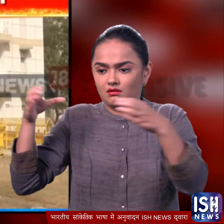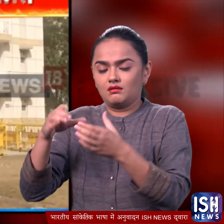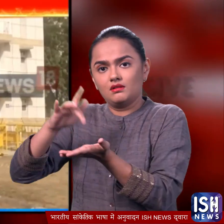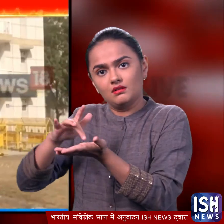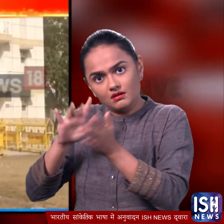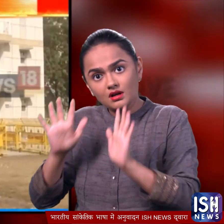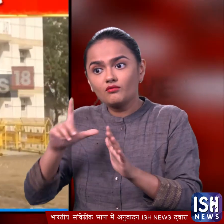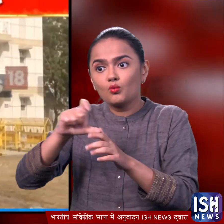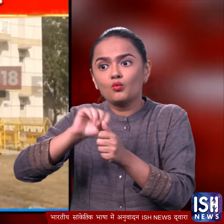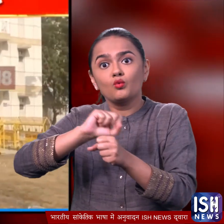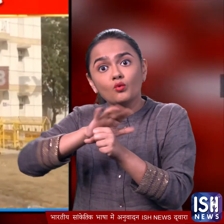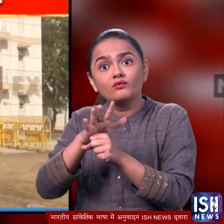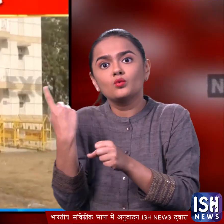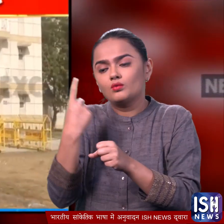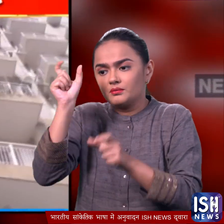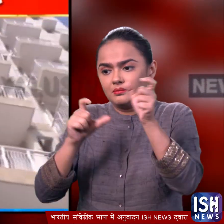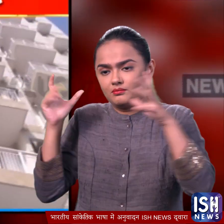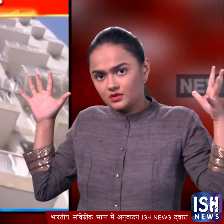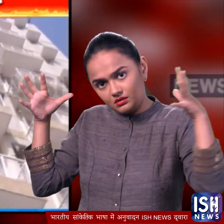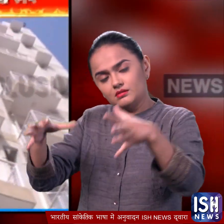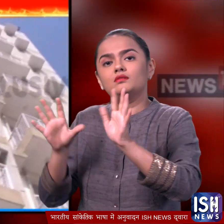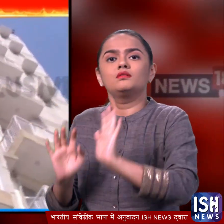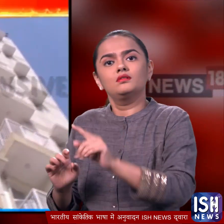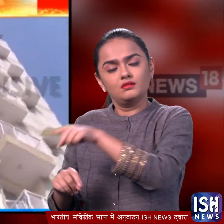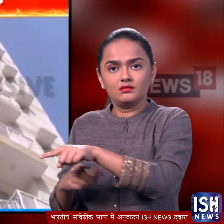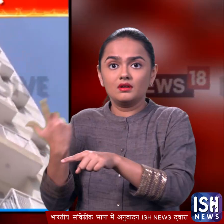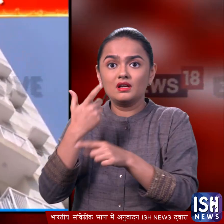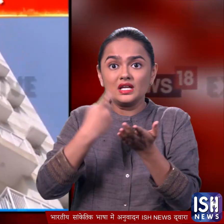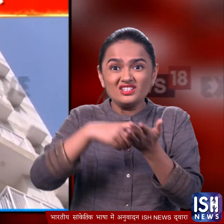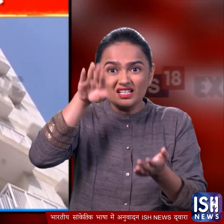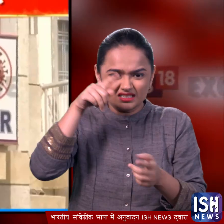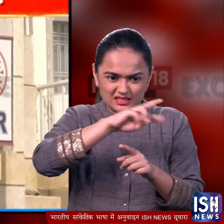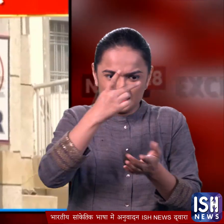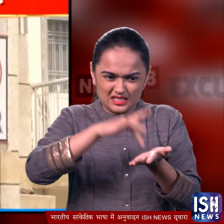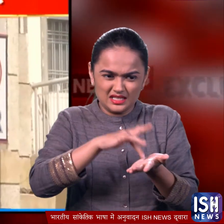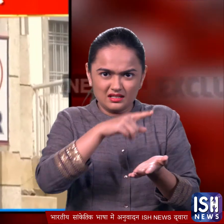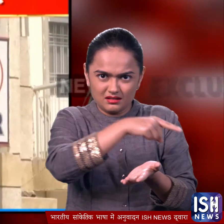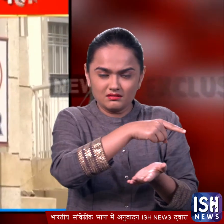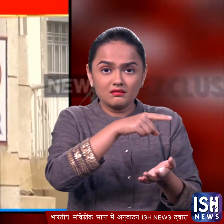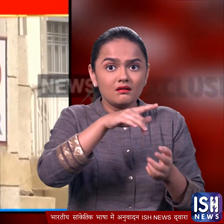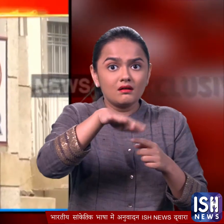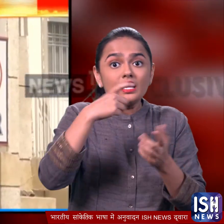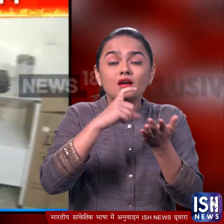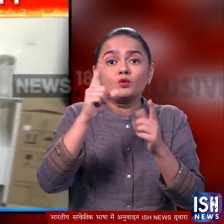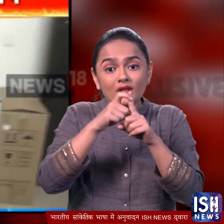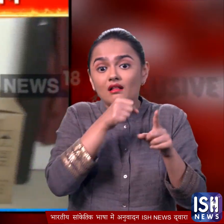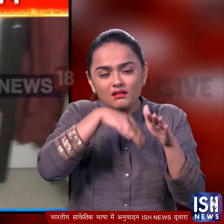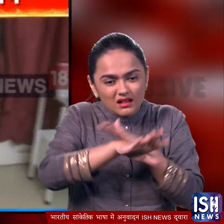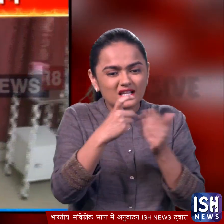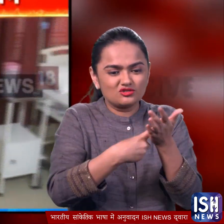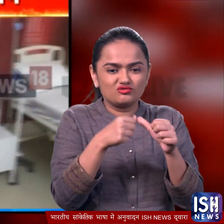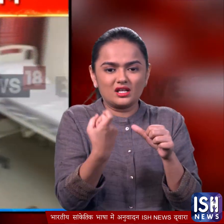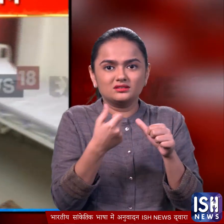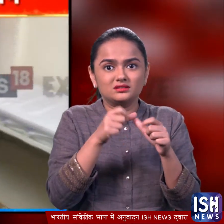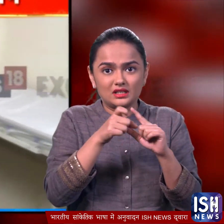से कई इलाकों में कोविड केयर सेंटर बना दिए गए। ऐसा ही एक 7 मंजिला सेंटर राजधानी के शाहदरा जिले में भी तैयार किया गया, जिसमें